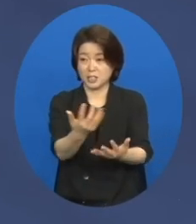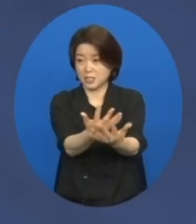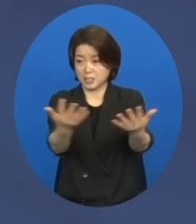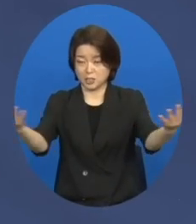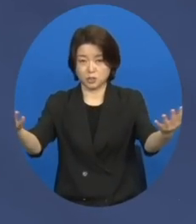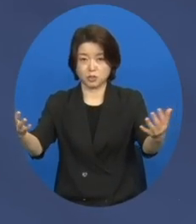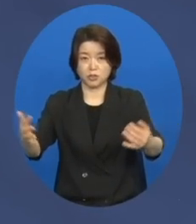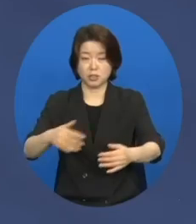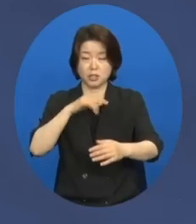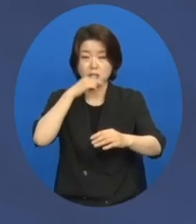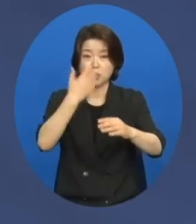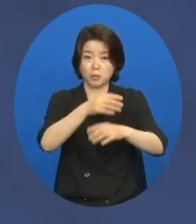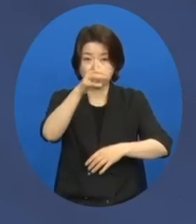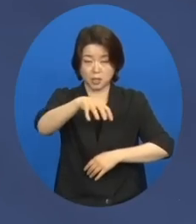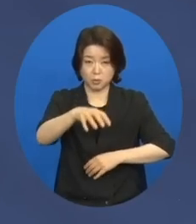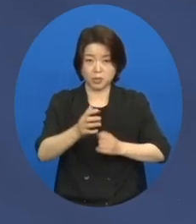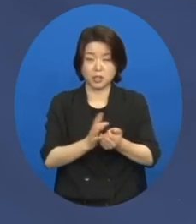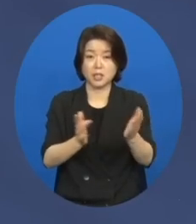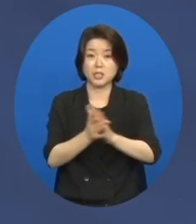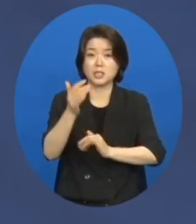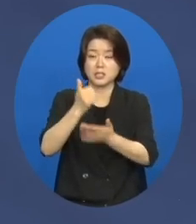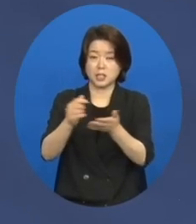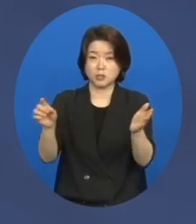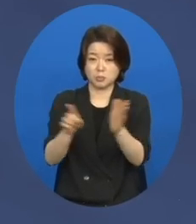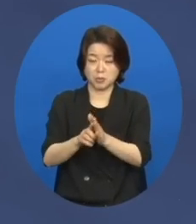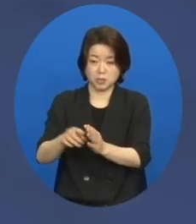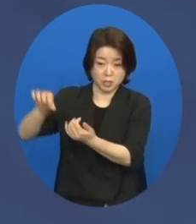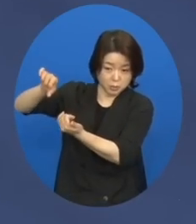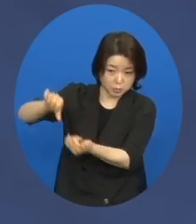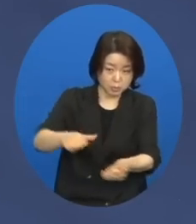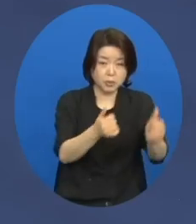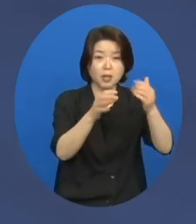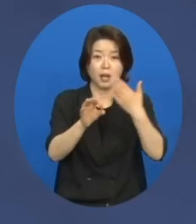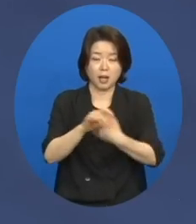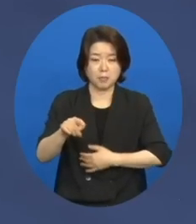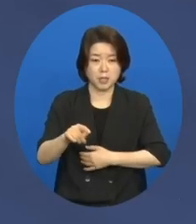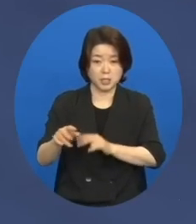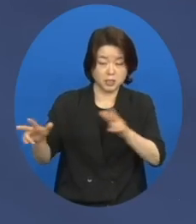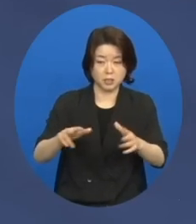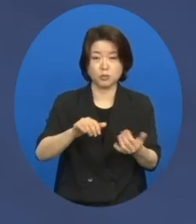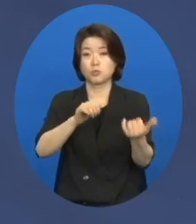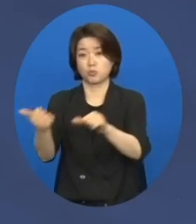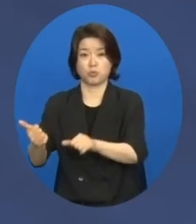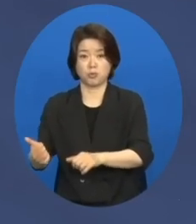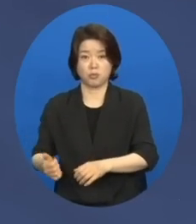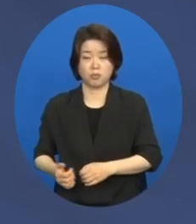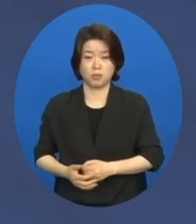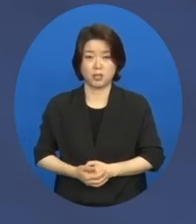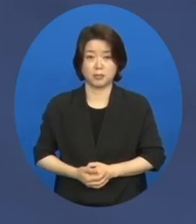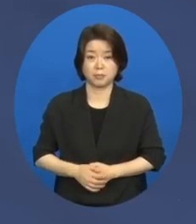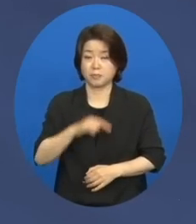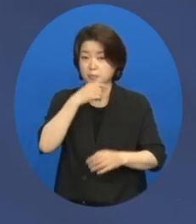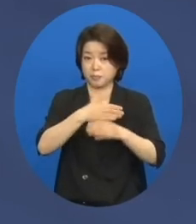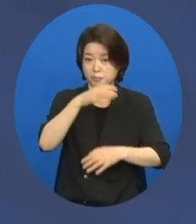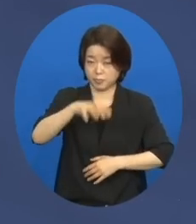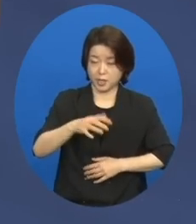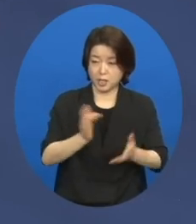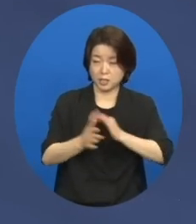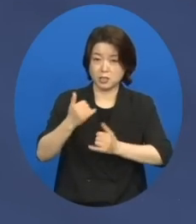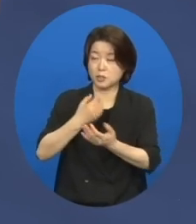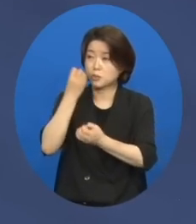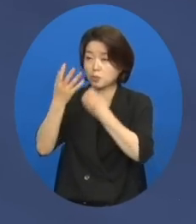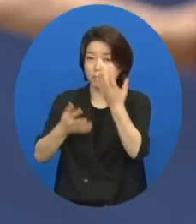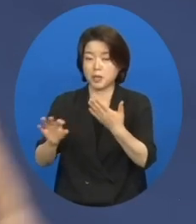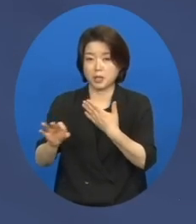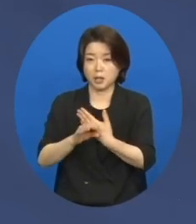죽인 저 공산권에서 예수를 믿을 때 이걸 침례를 받으면요 곧바로 죽음으로 이어져요. 북한에서 예수를 믿는다고